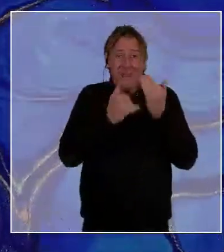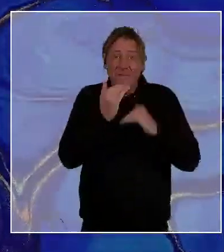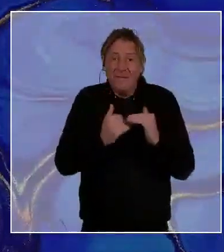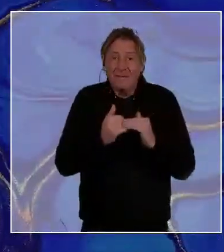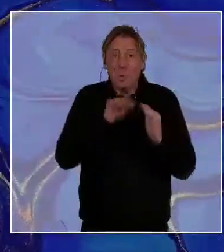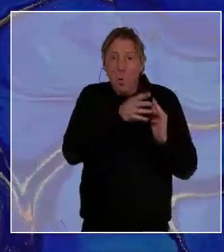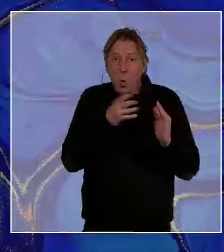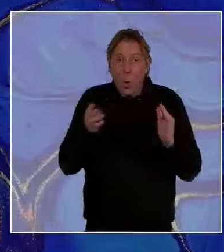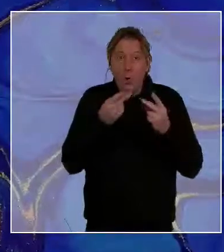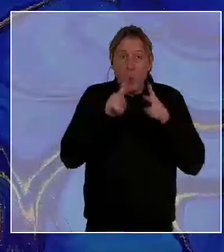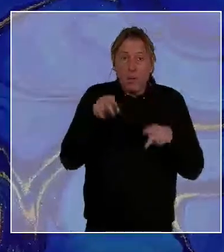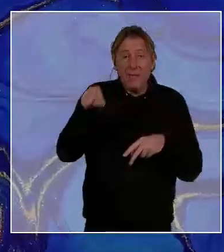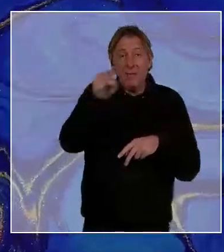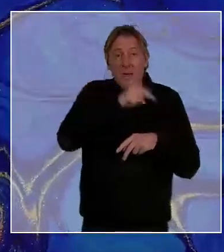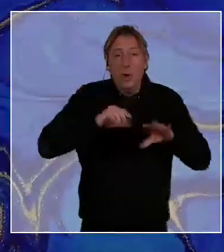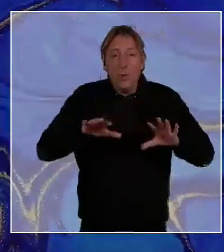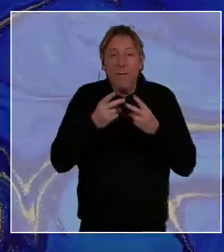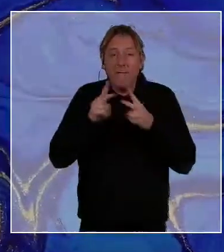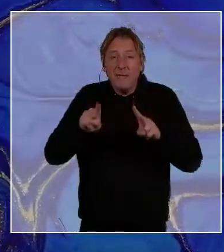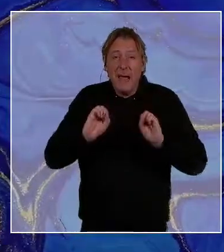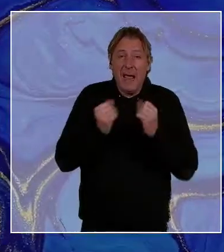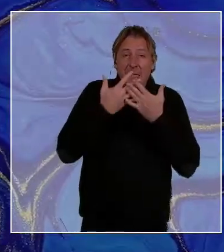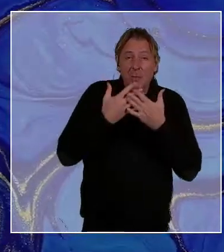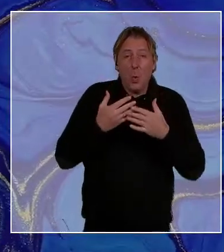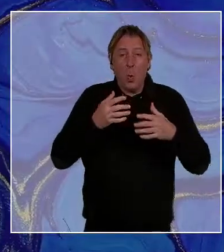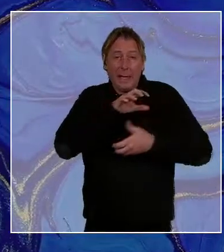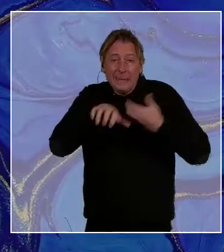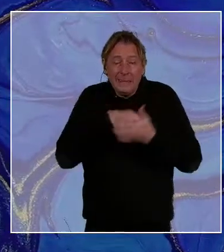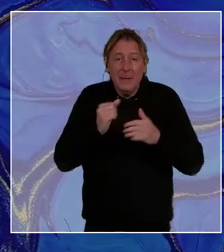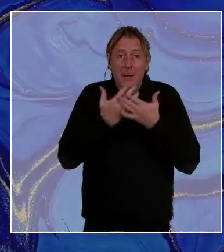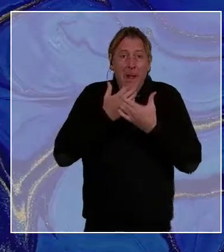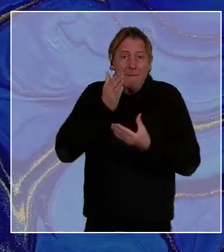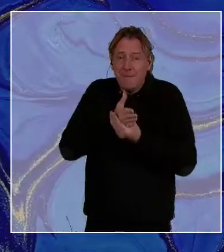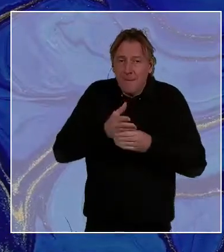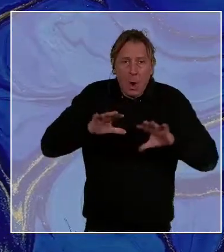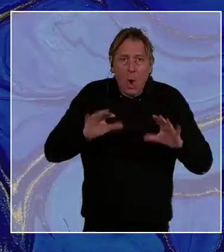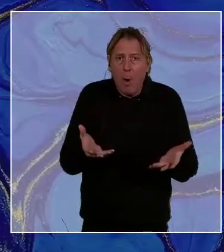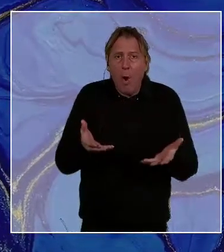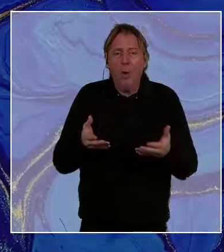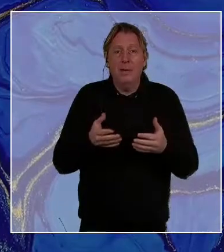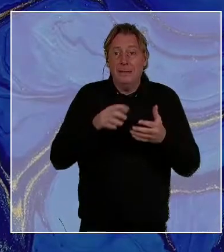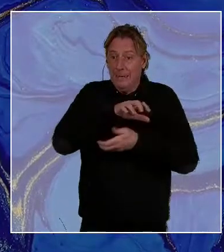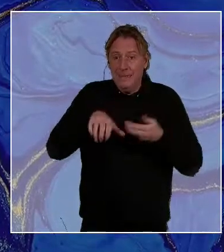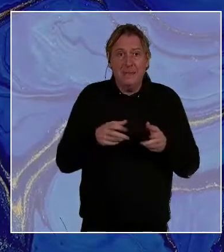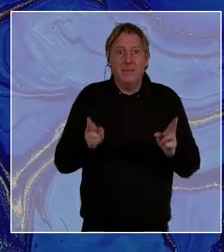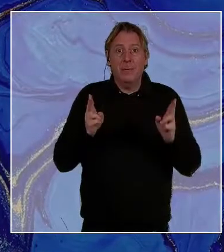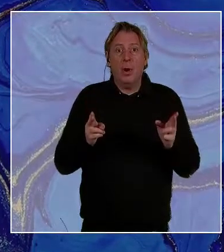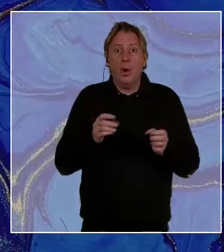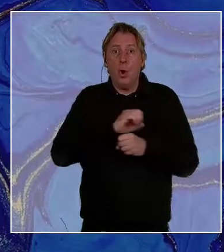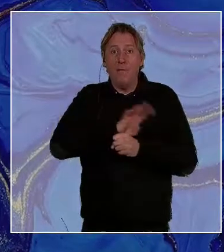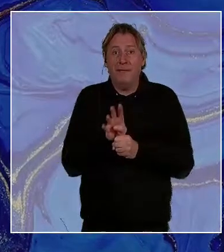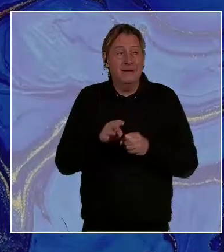voir de quelle façon les villes réagissent aux crises, notamment la crise actuelle du Covid.